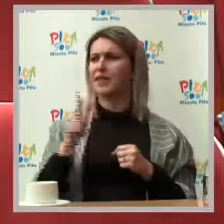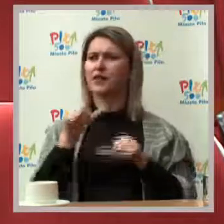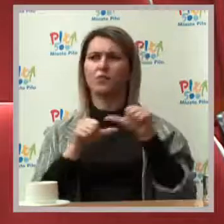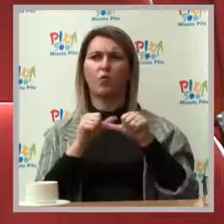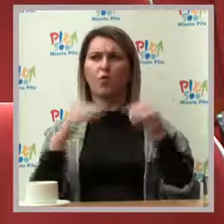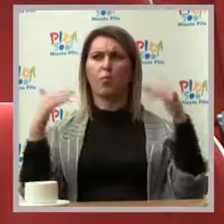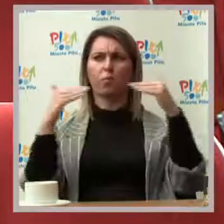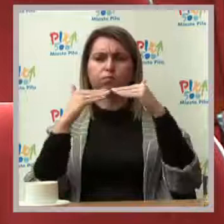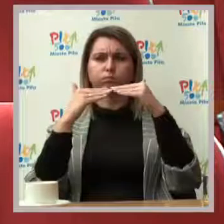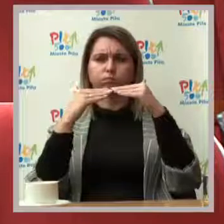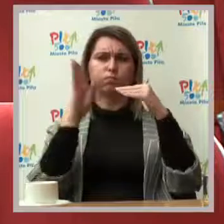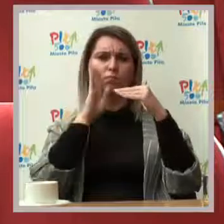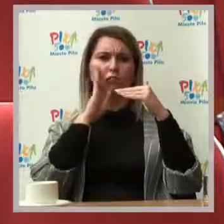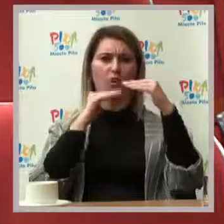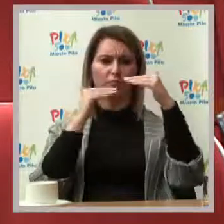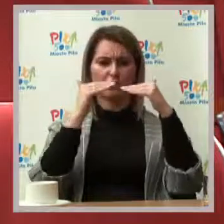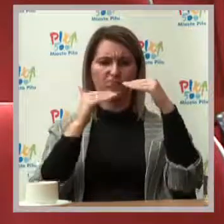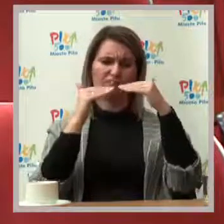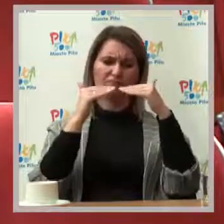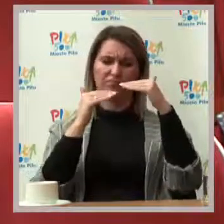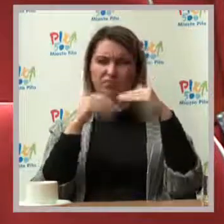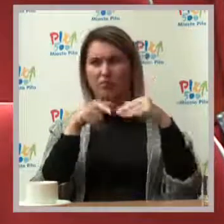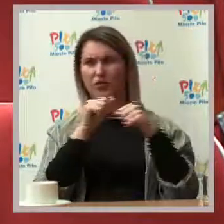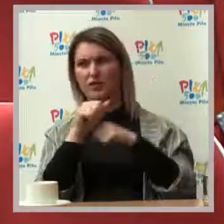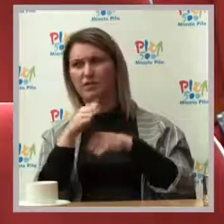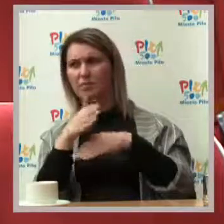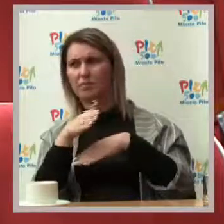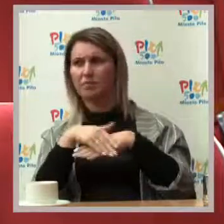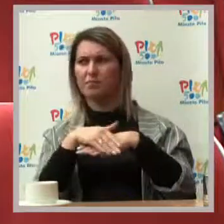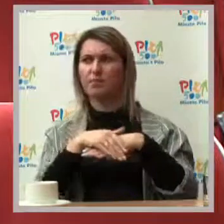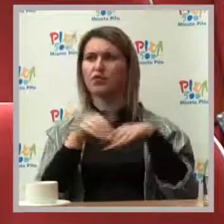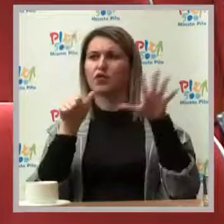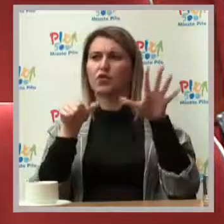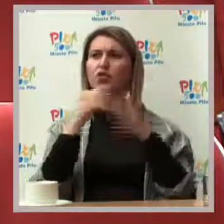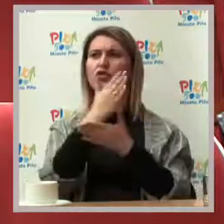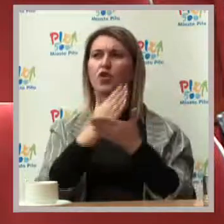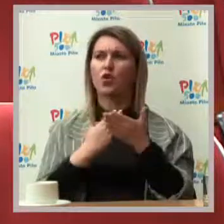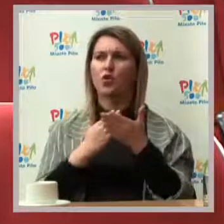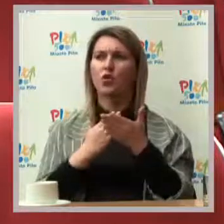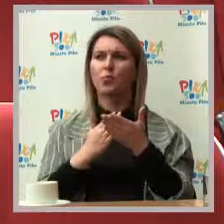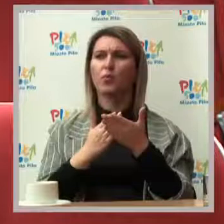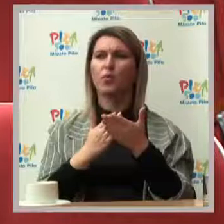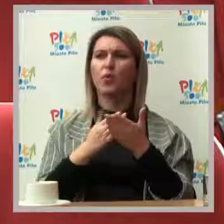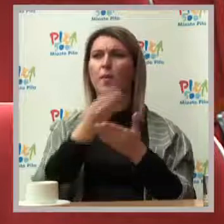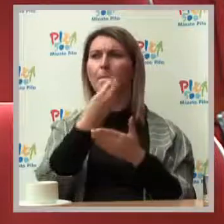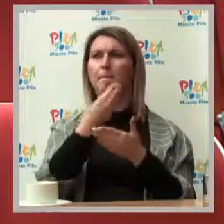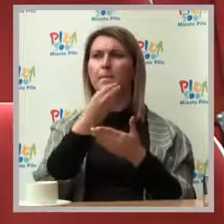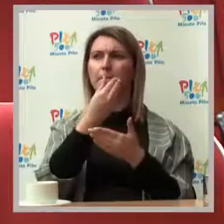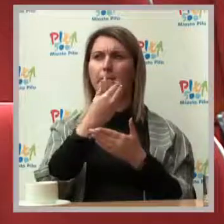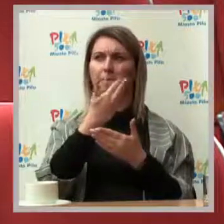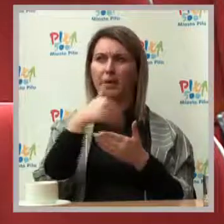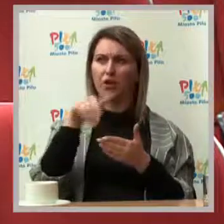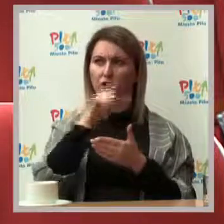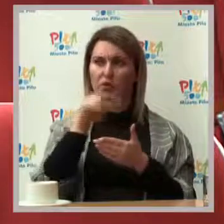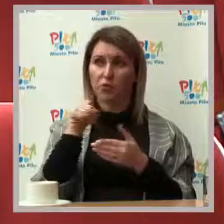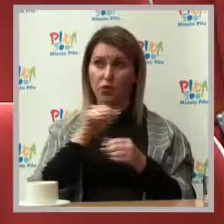te ostatnie 5 lat i oscylują na poziomie około 6,5 miliona złotych, przy czym w roku 2019 planujemy na mniejszym poziomie